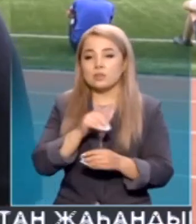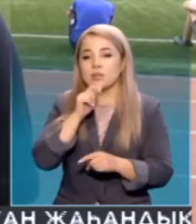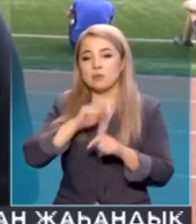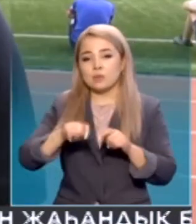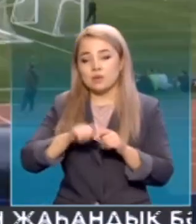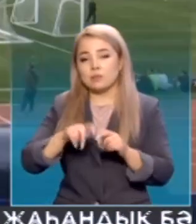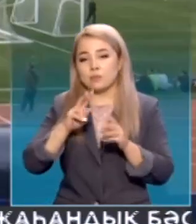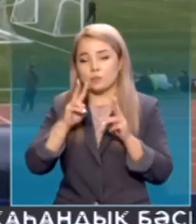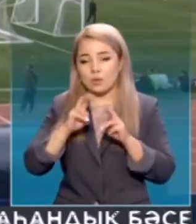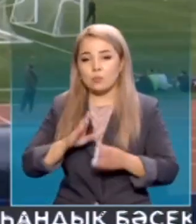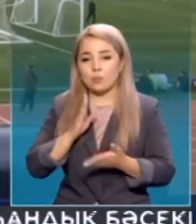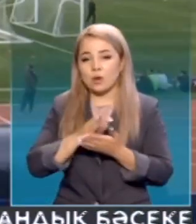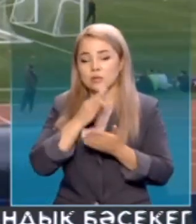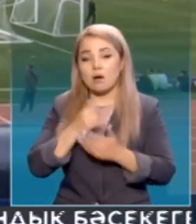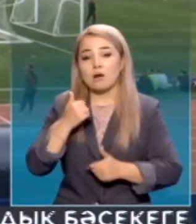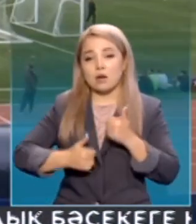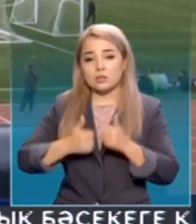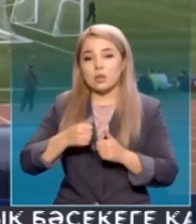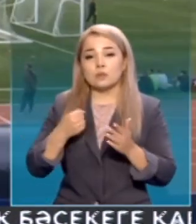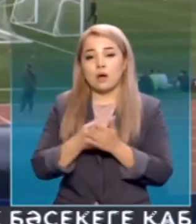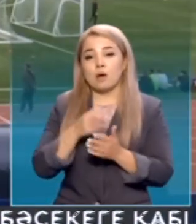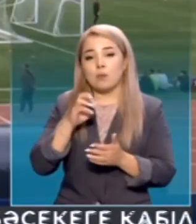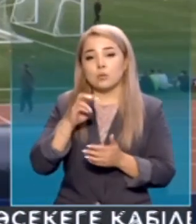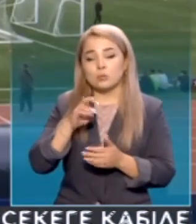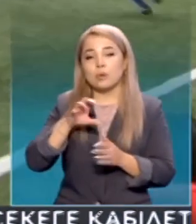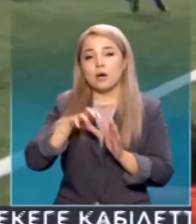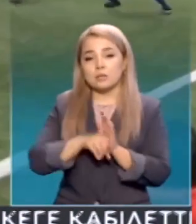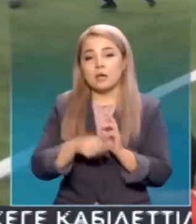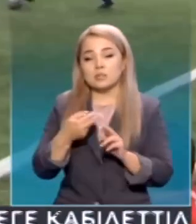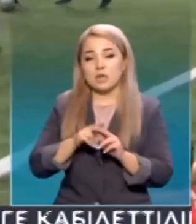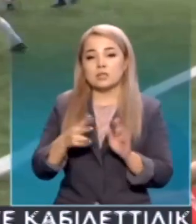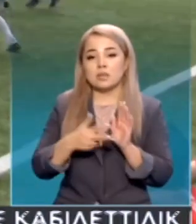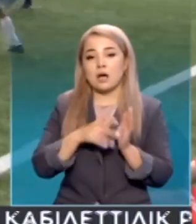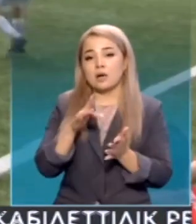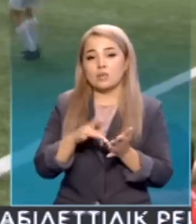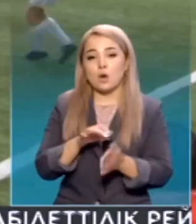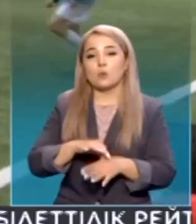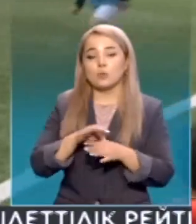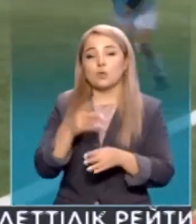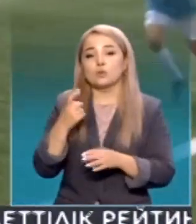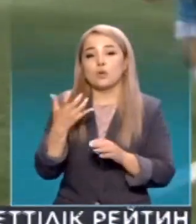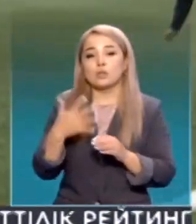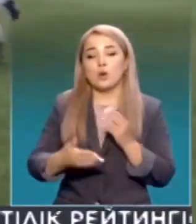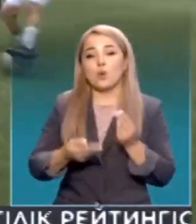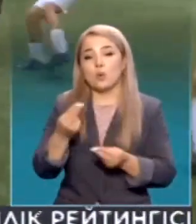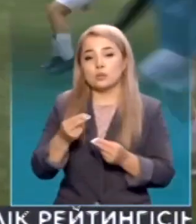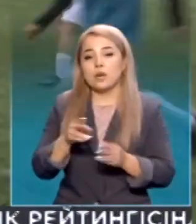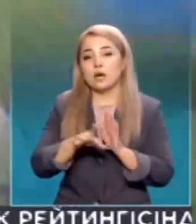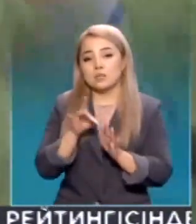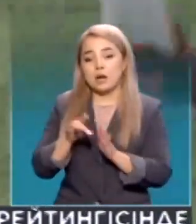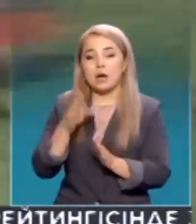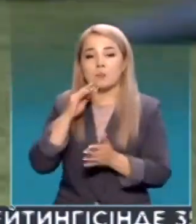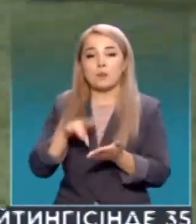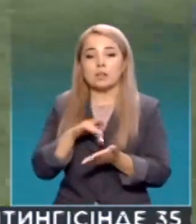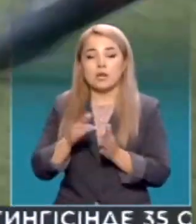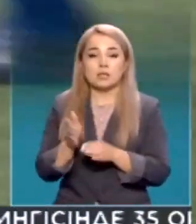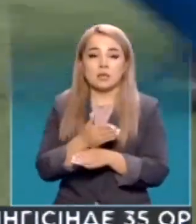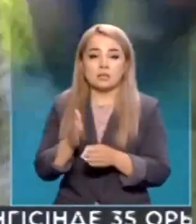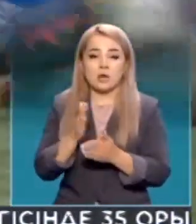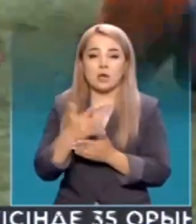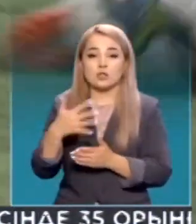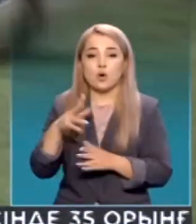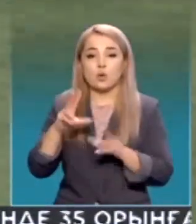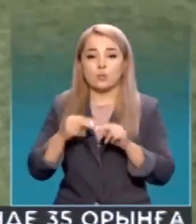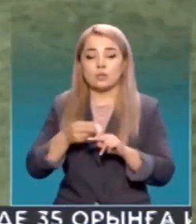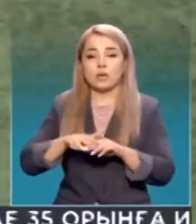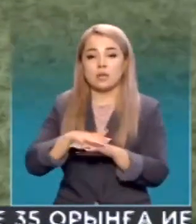сынайтын боламыз. Кастинг маусымның аяғына дейін еліміздің 8 қаласында өткізіледі. 150 ойыншы іріктеліп, олар Алматыда сыналады. Ол жерде 50 үміткер